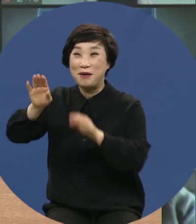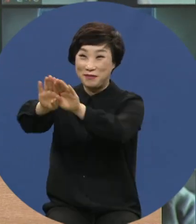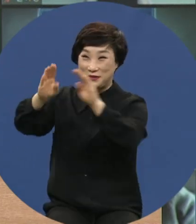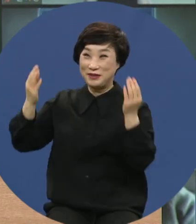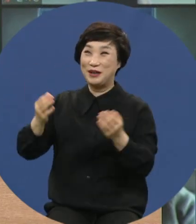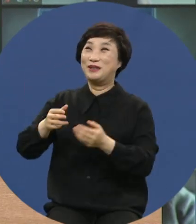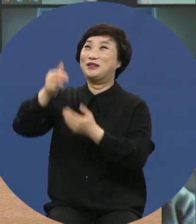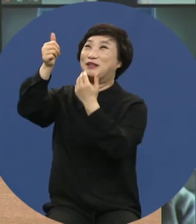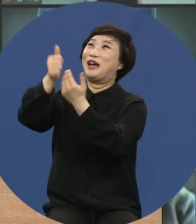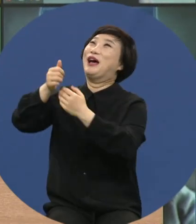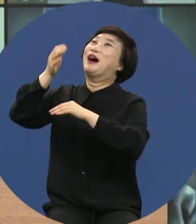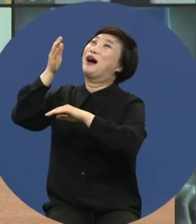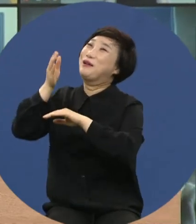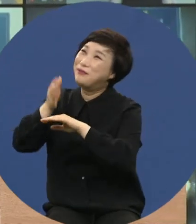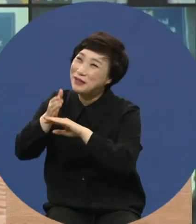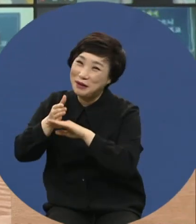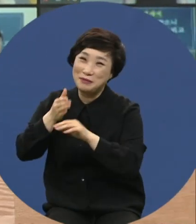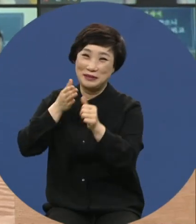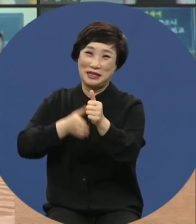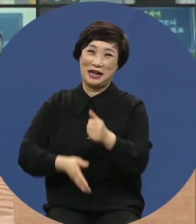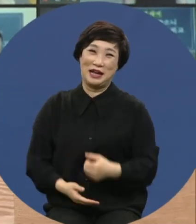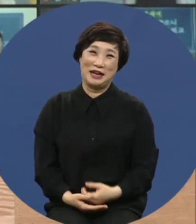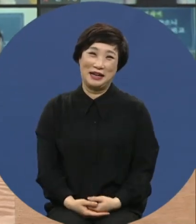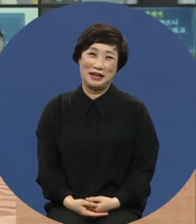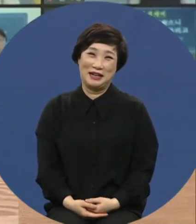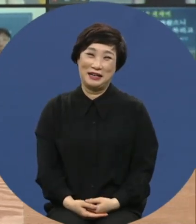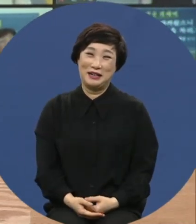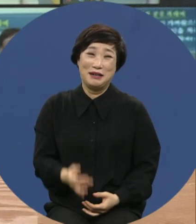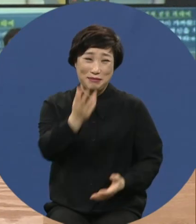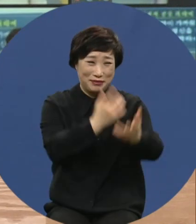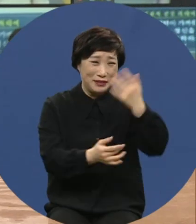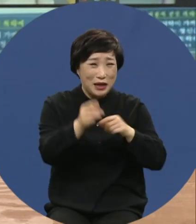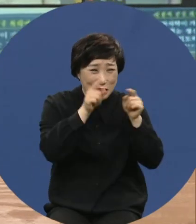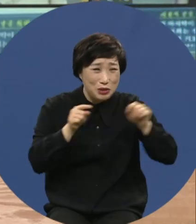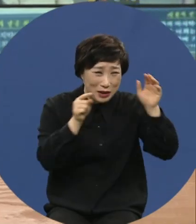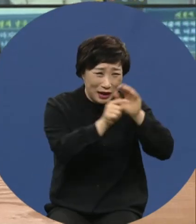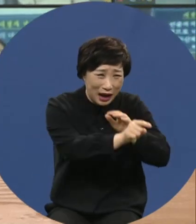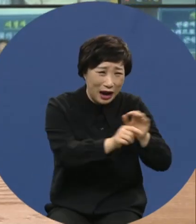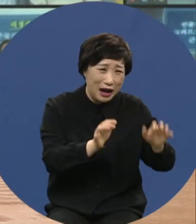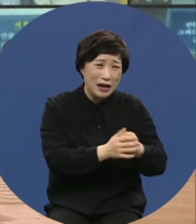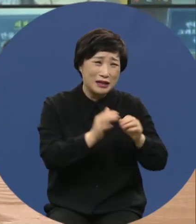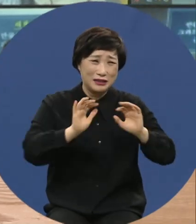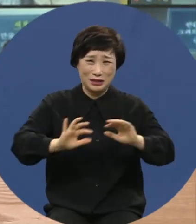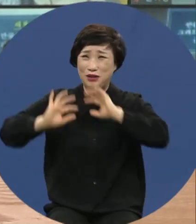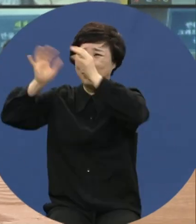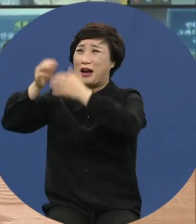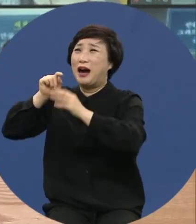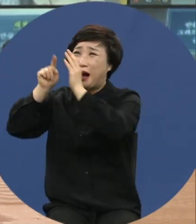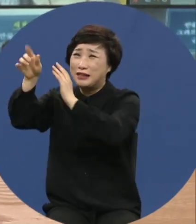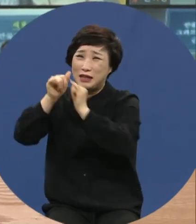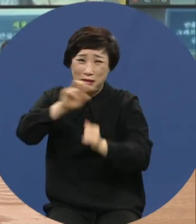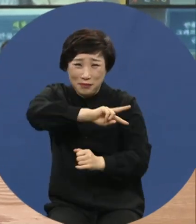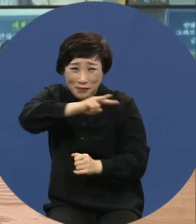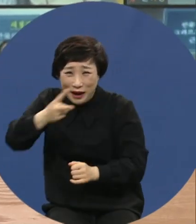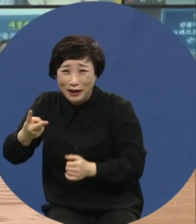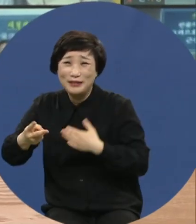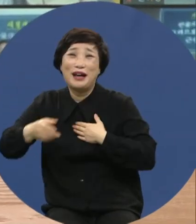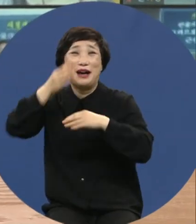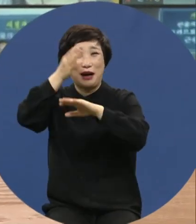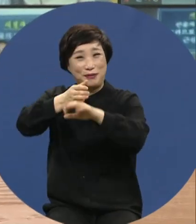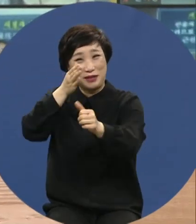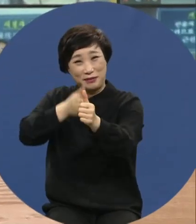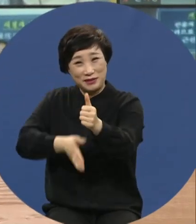대문을 열어주신 주님께 감사하자. 저 불타는 지옥에서 천국 갈 자로 만들어진 것